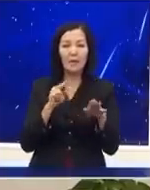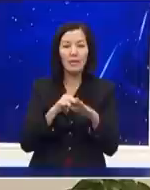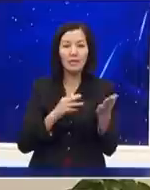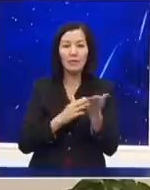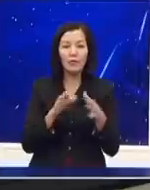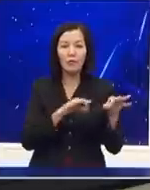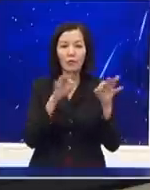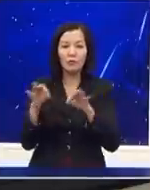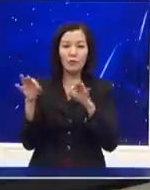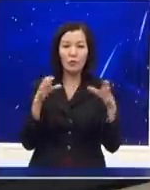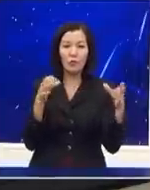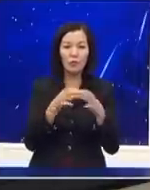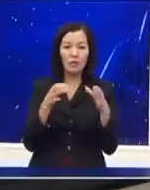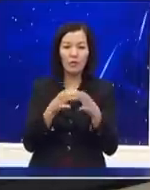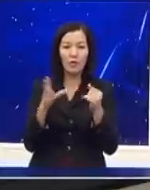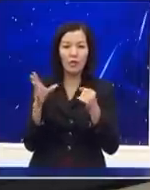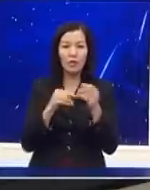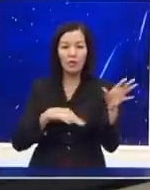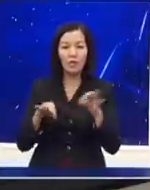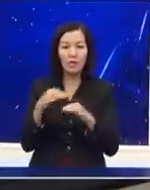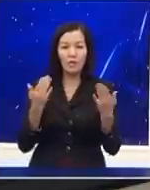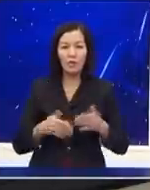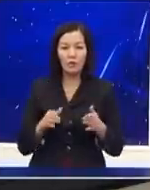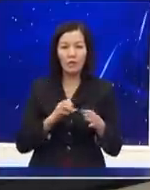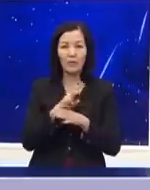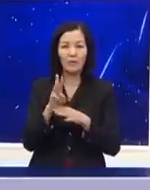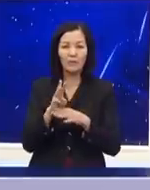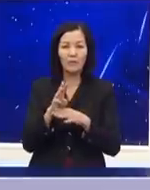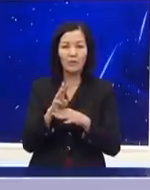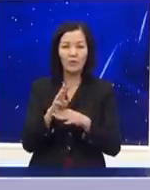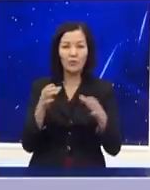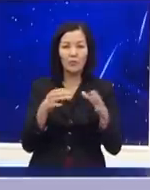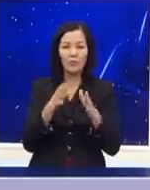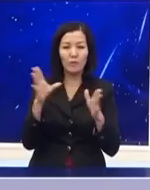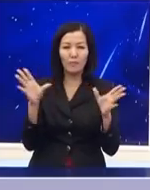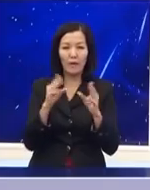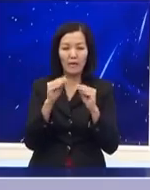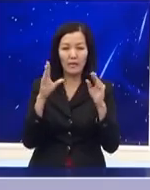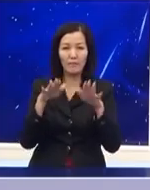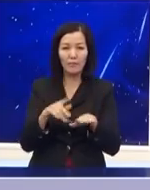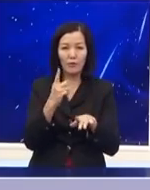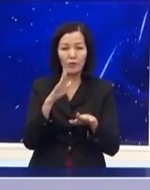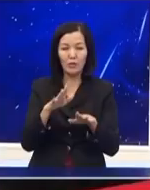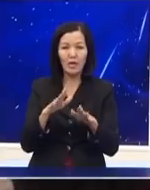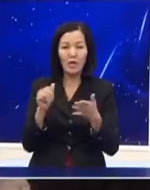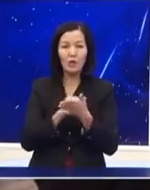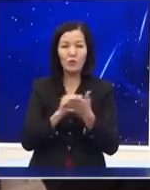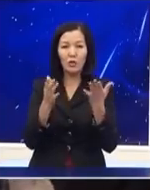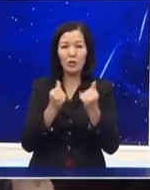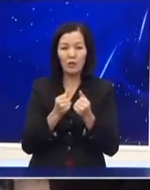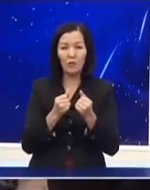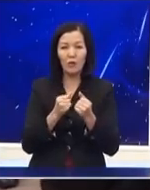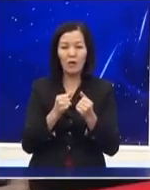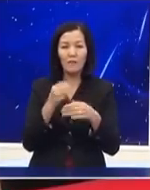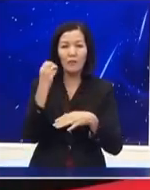көші-қон қызмет тобы, жер мұрағат, әлеуметтік қамсыздандыру бөлімдері осында шоғырланған. Бұрын қарапайым анықтама алуға азамат